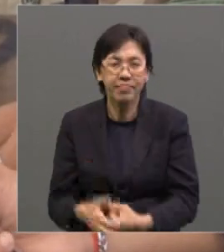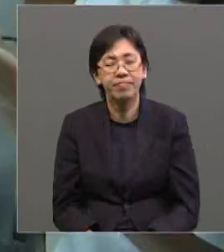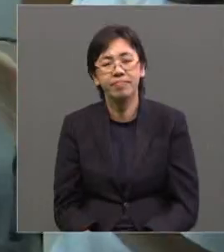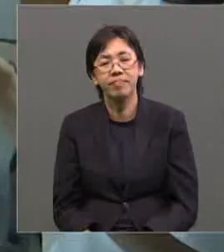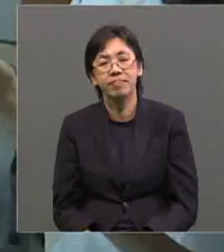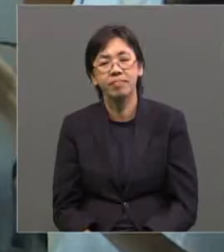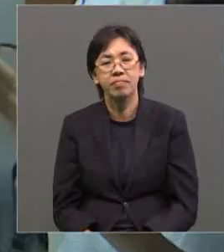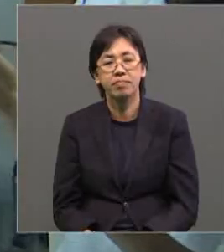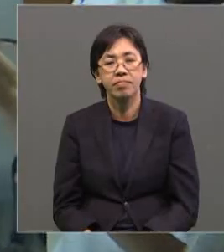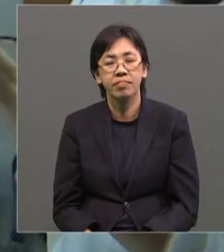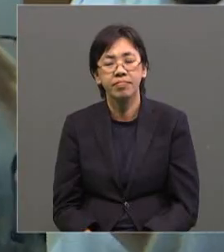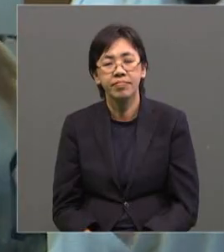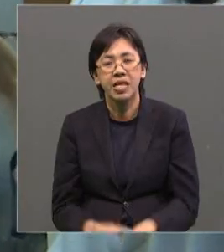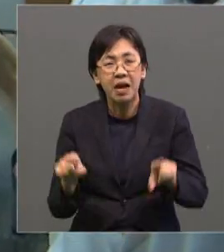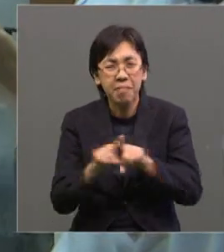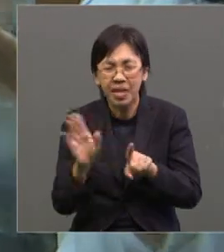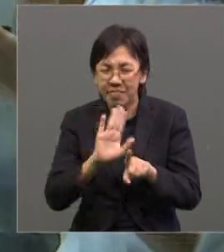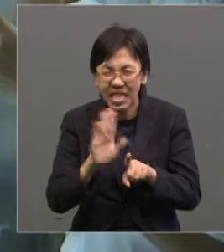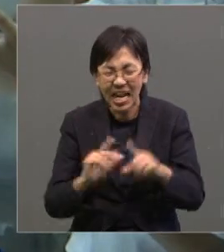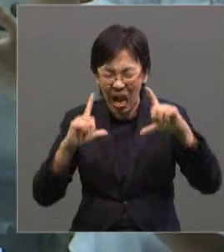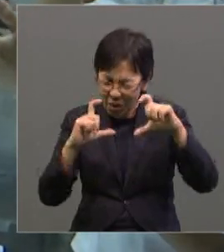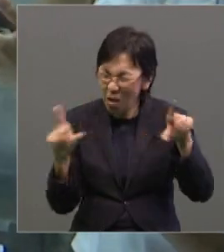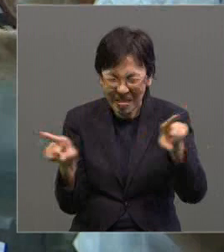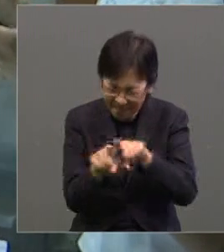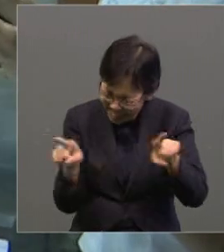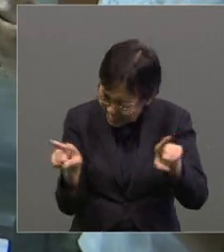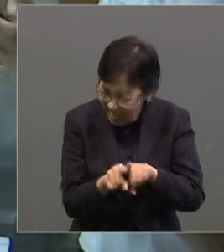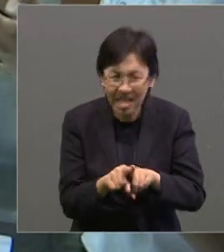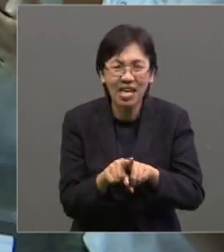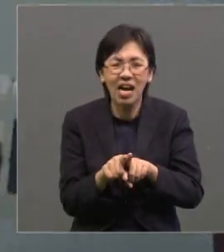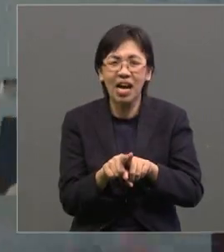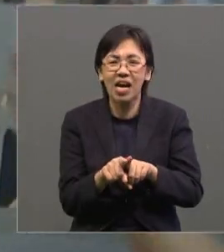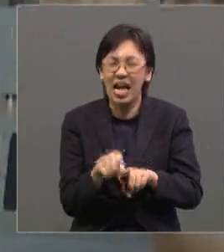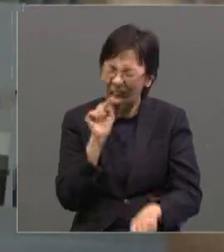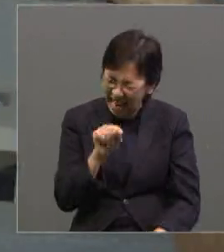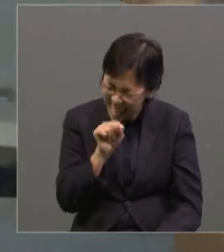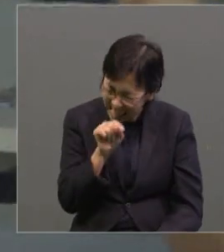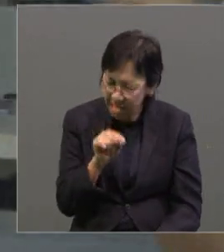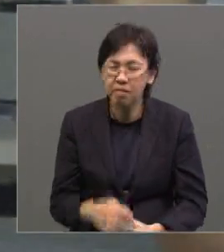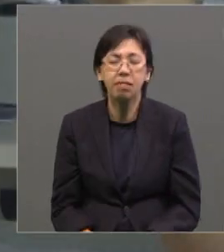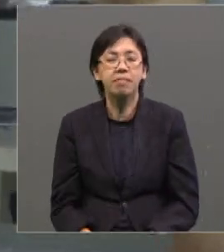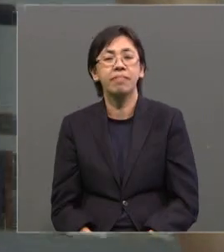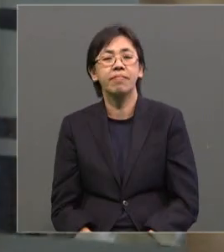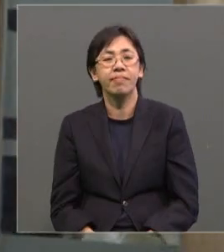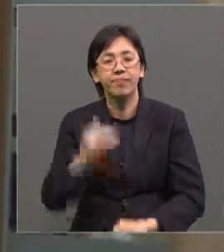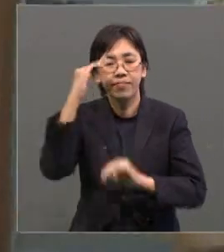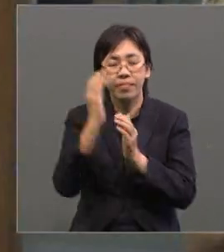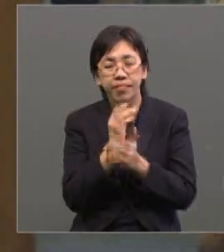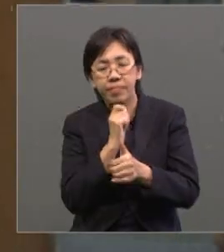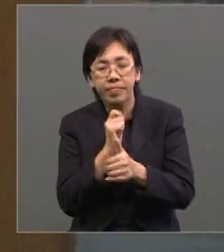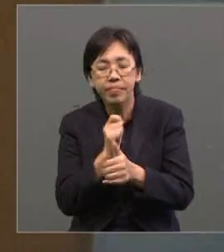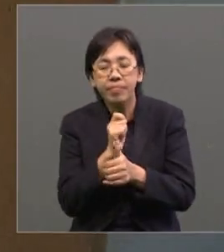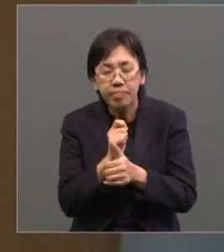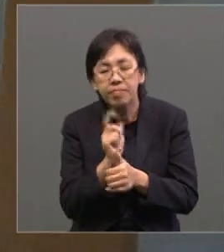้นี่เธอบอกว่ามันไม่ใช่แค่เหมือนนะกล้องเนี่ย อันเดียวกันเลย มันอันเดียวกันแบบ 100% เลยทีนี้ทางพนักงานสอบสวนสน.